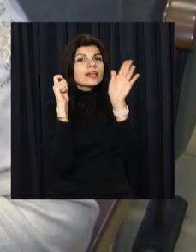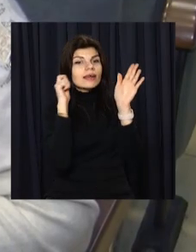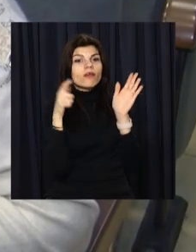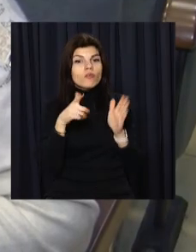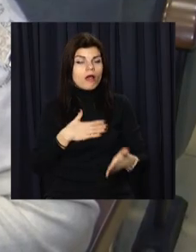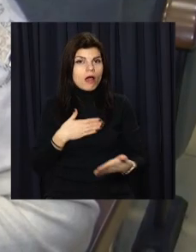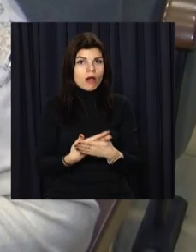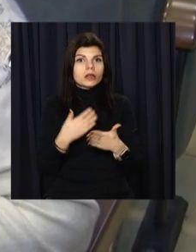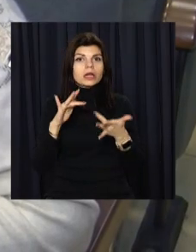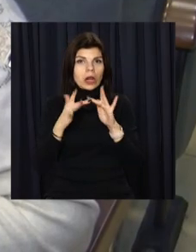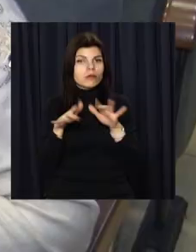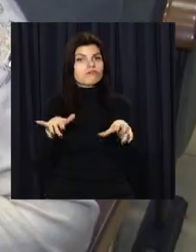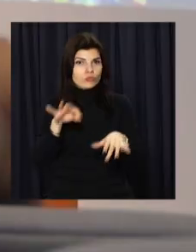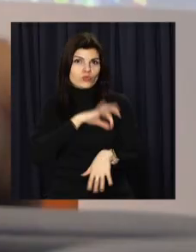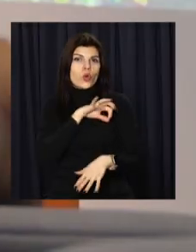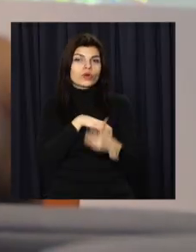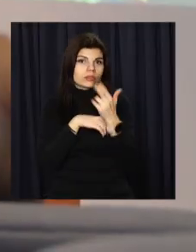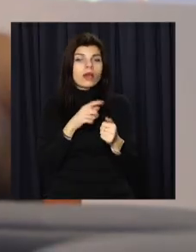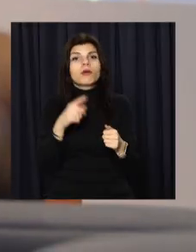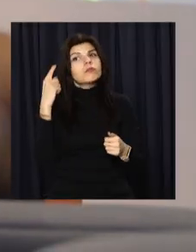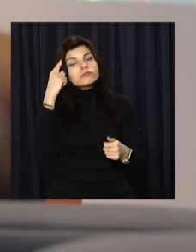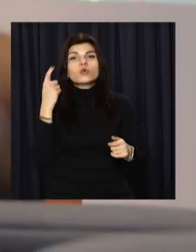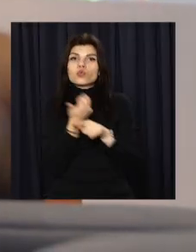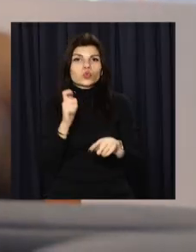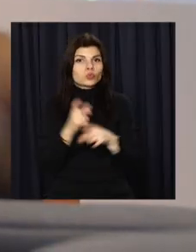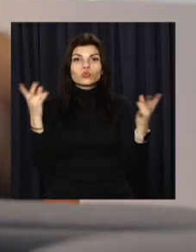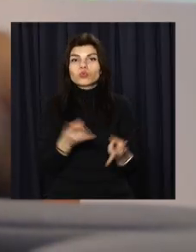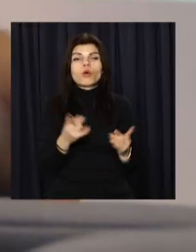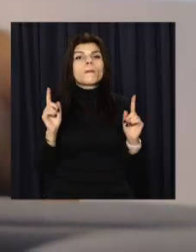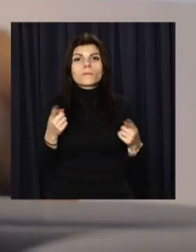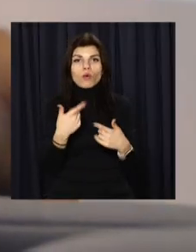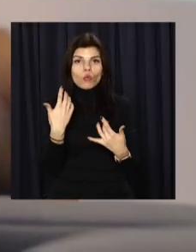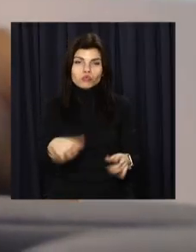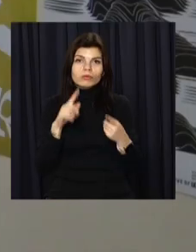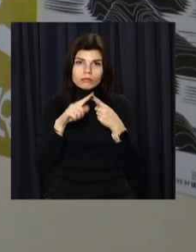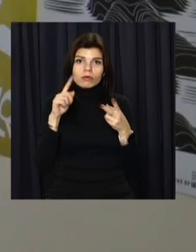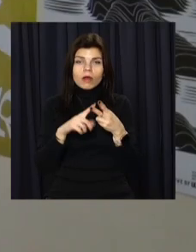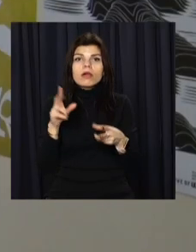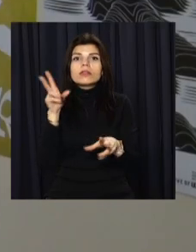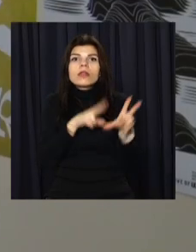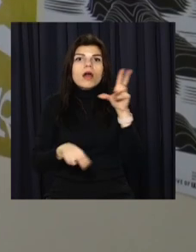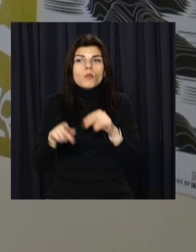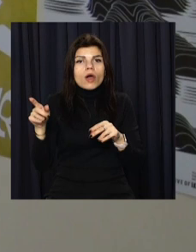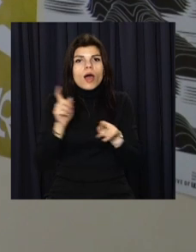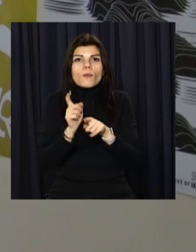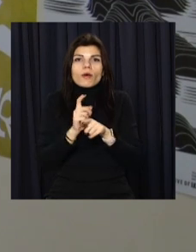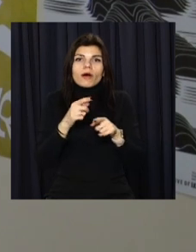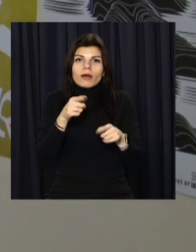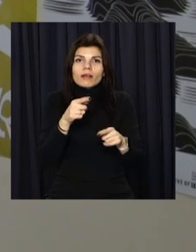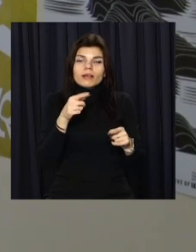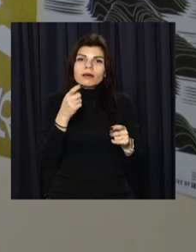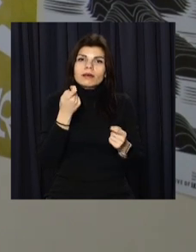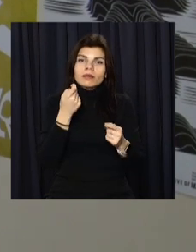активна користувачка соцмереж. Каже, такі знання їй вкрай необхідні, бо неодноразово її намагалися надурити в інтернеті та